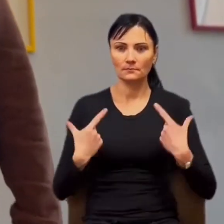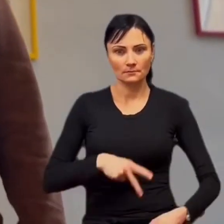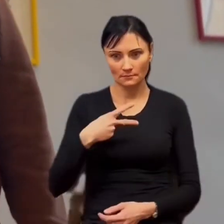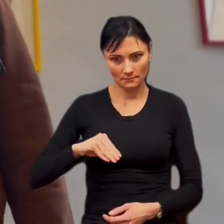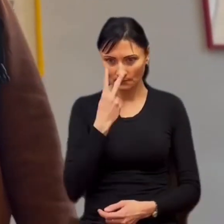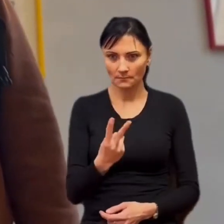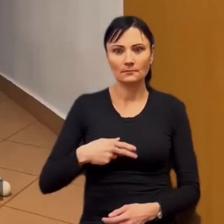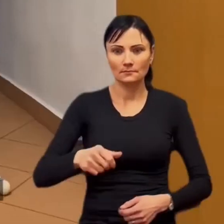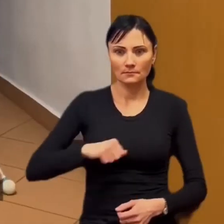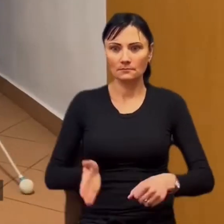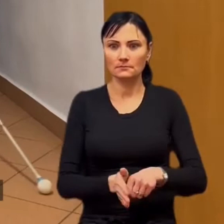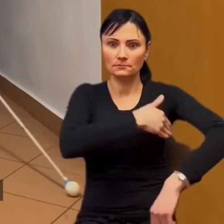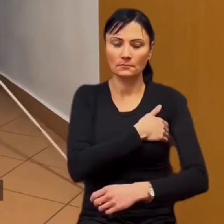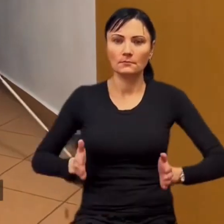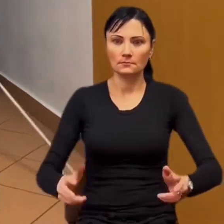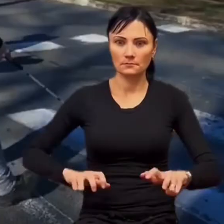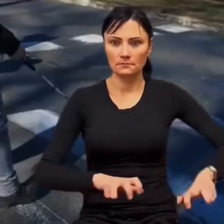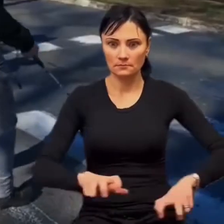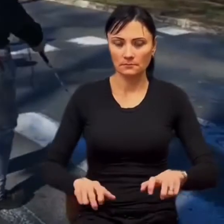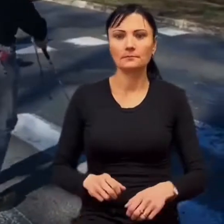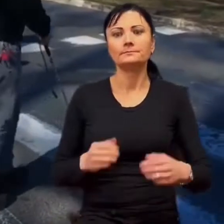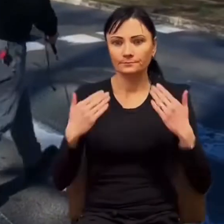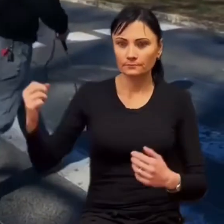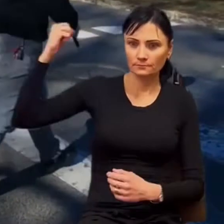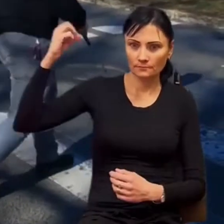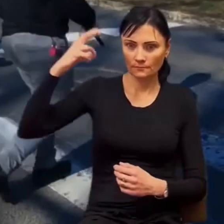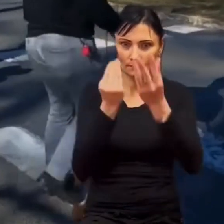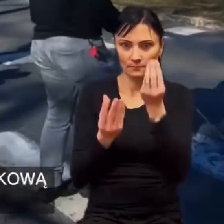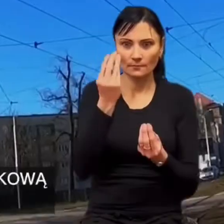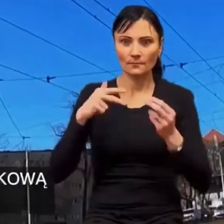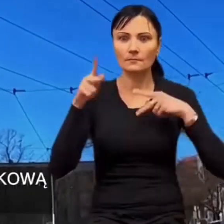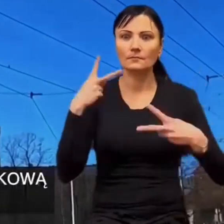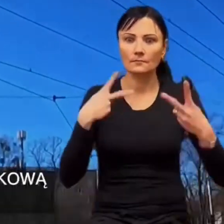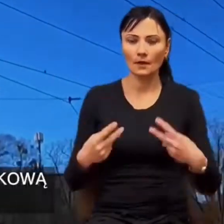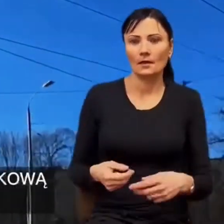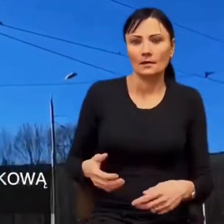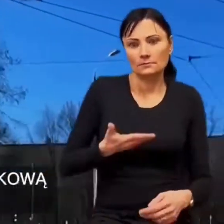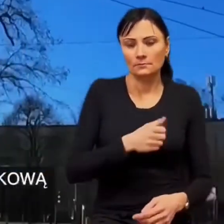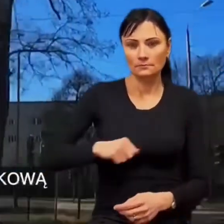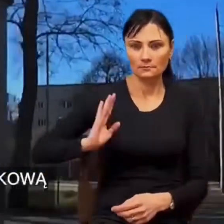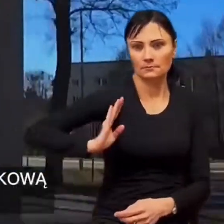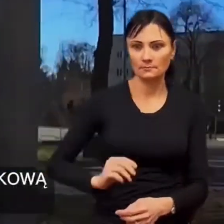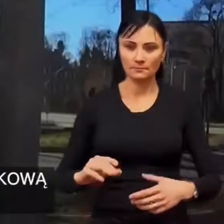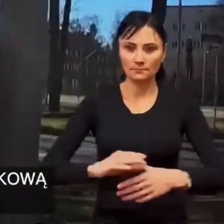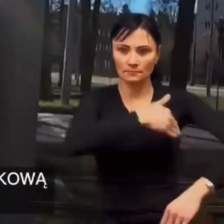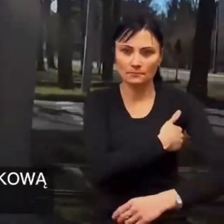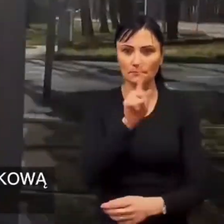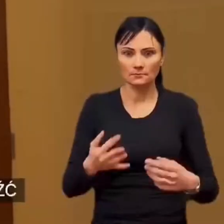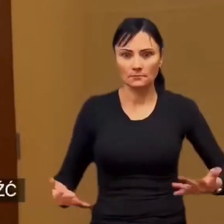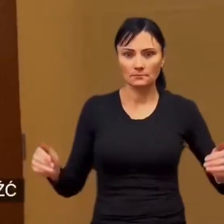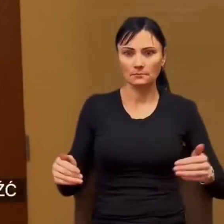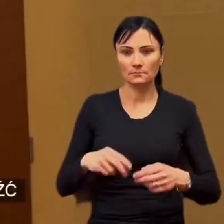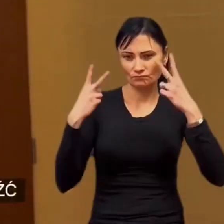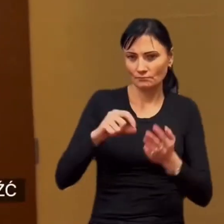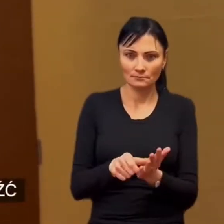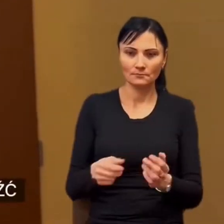osobą niewidomą. Chodzę samodzielnie do szkoły, a po drodze przechodzę przez suchliwe ulice. Dzięki światłom z sygnalizacją dźwiękową czuję się bezpiecznie. W